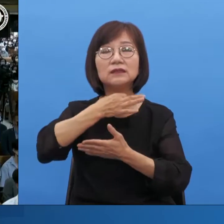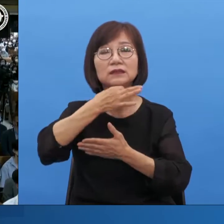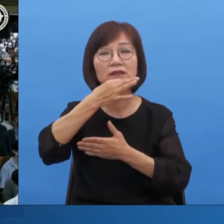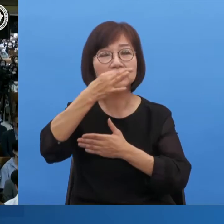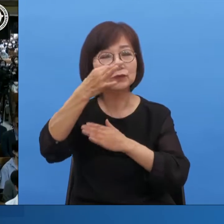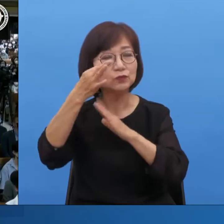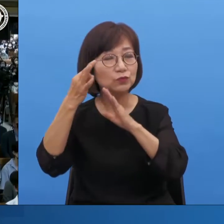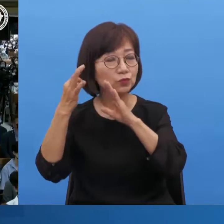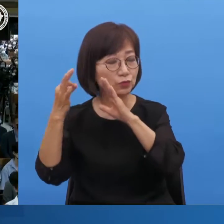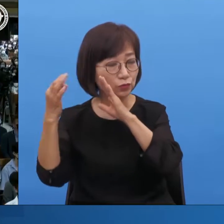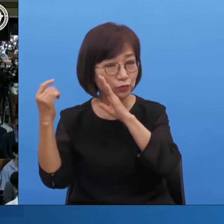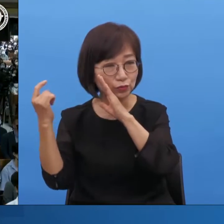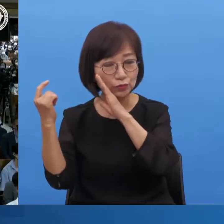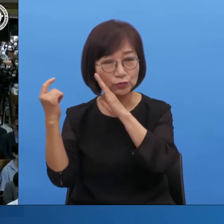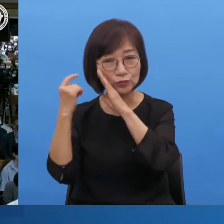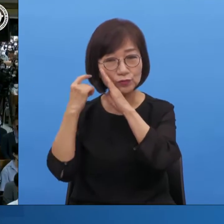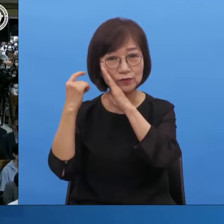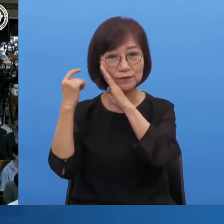온유하신